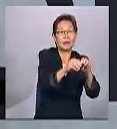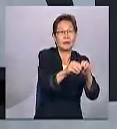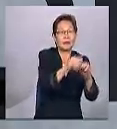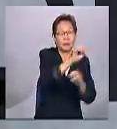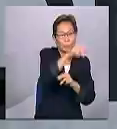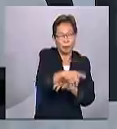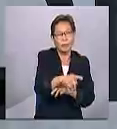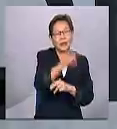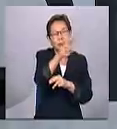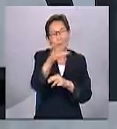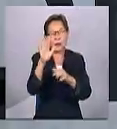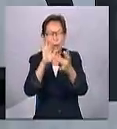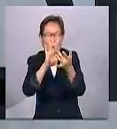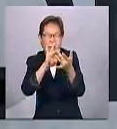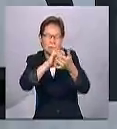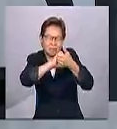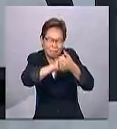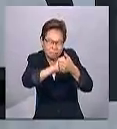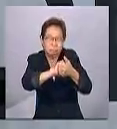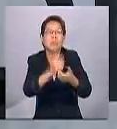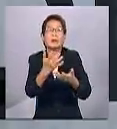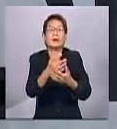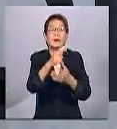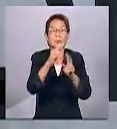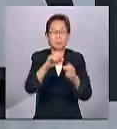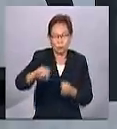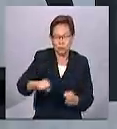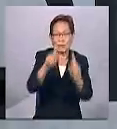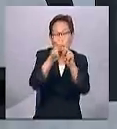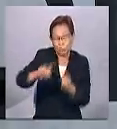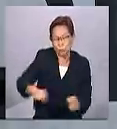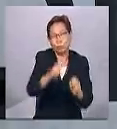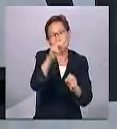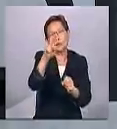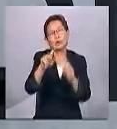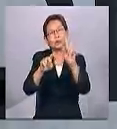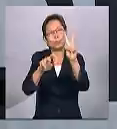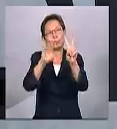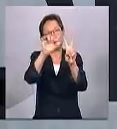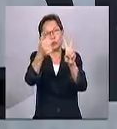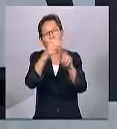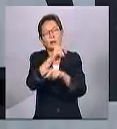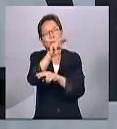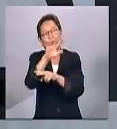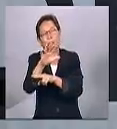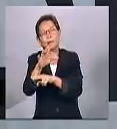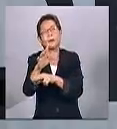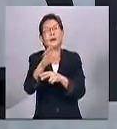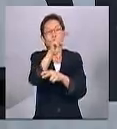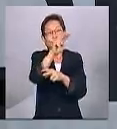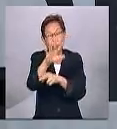Dan bukan di Kampung Sungai Lui ada 210 kes dan 25 berkaitan dengan Sri Petaling dan